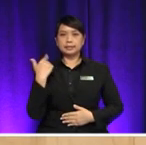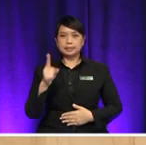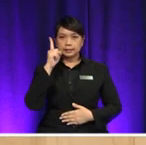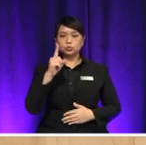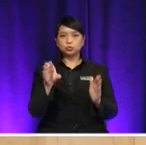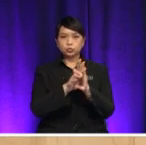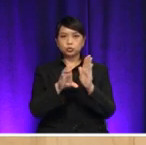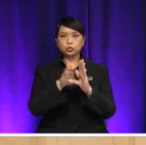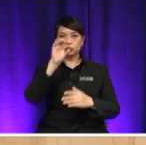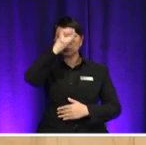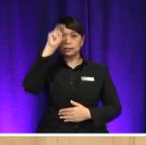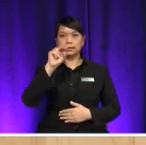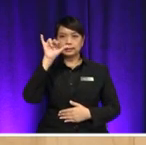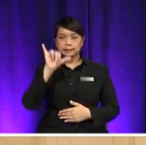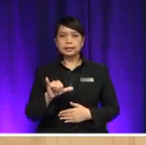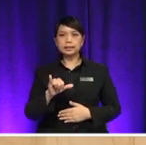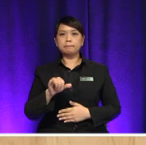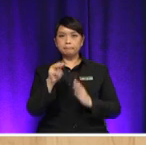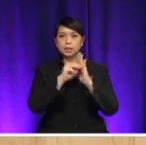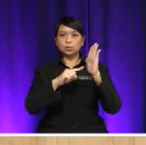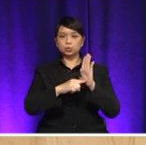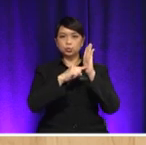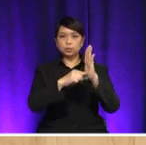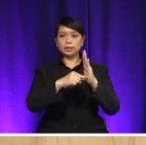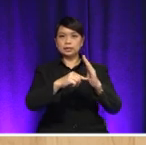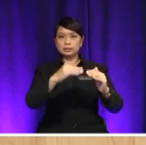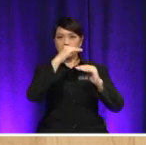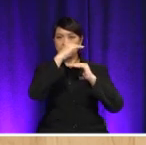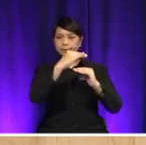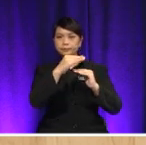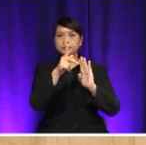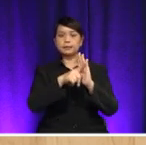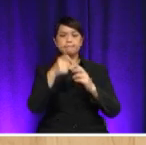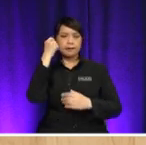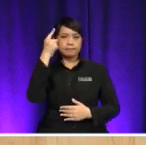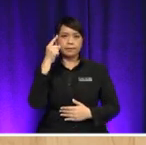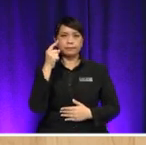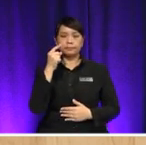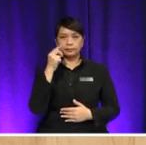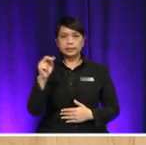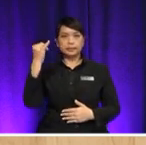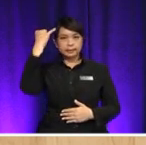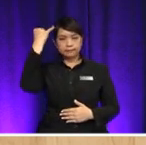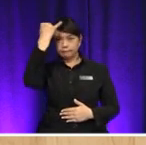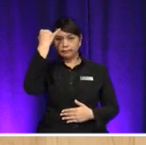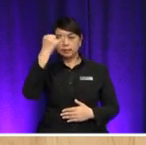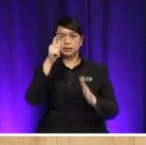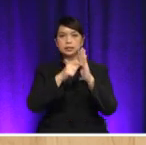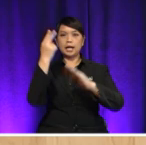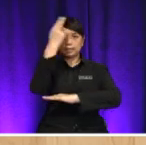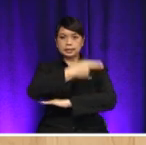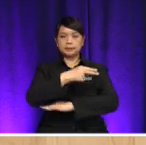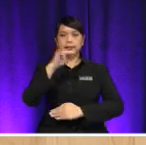soal LAN yang menunjukkan tahap kefahaman Irfan tentang indeks dalam